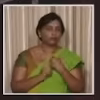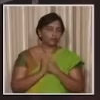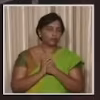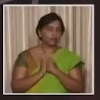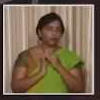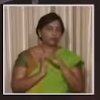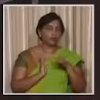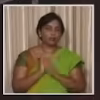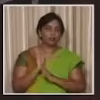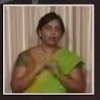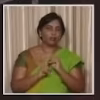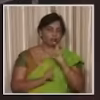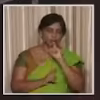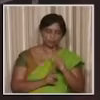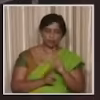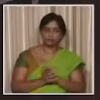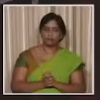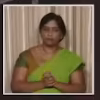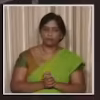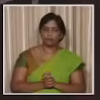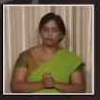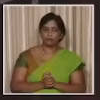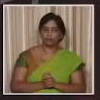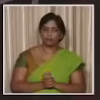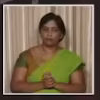idang ametumagi illa sirino.